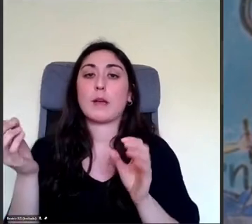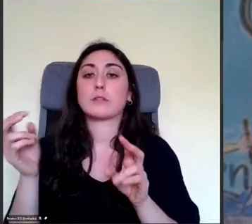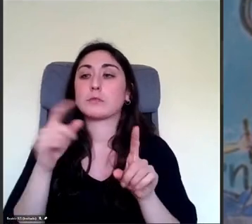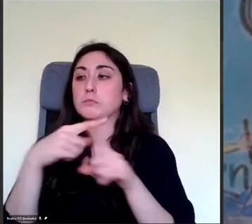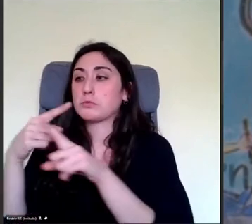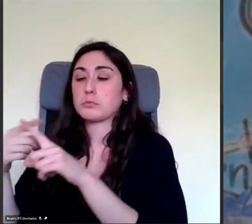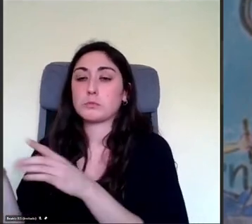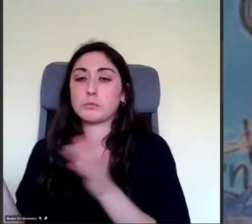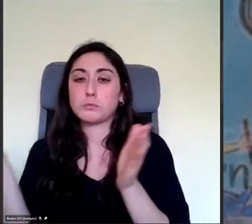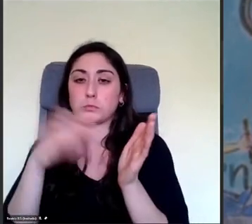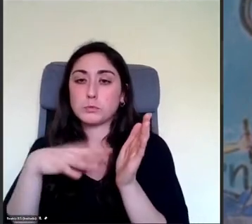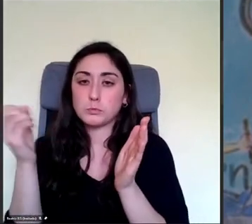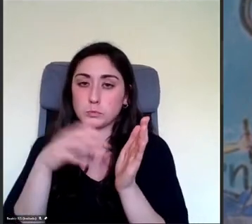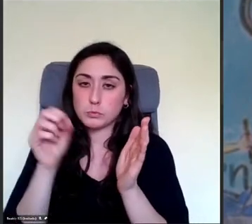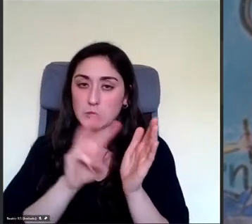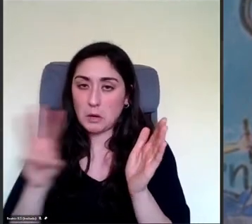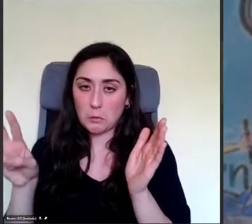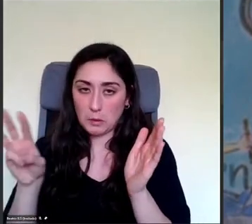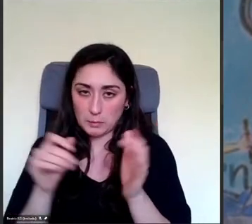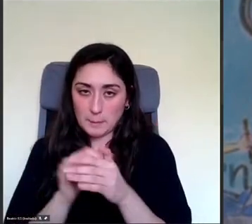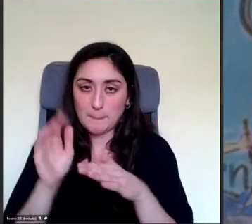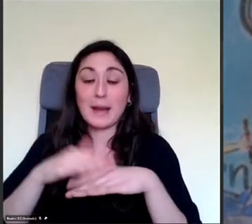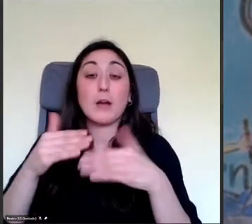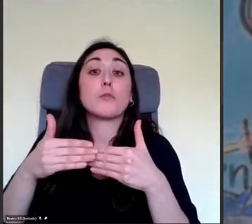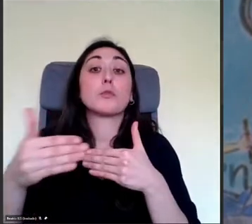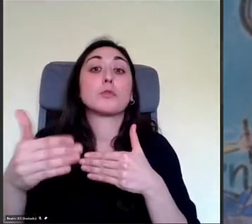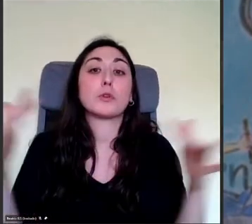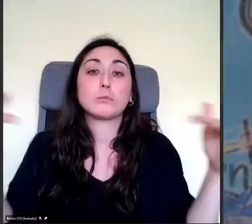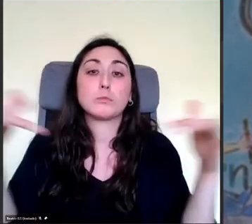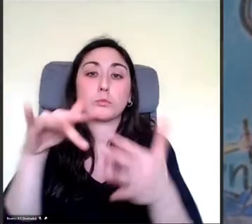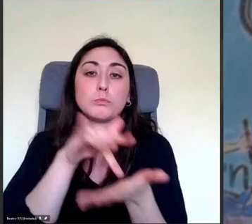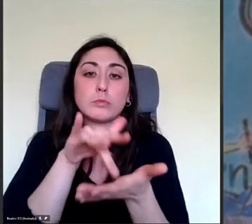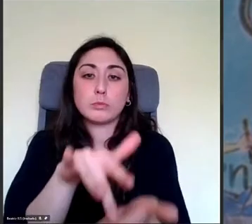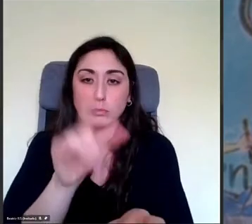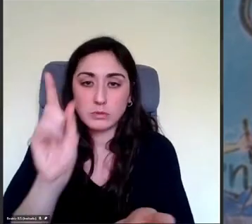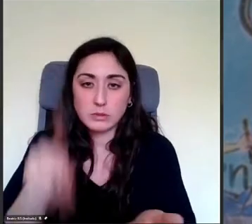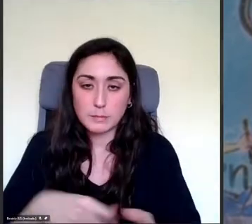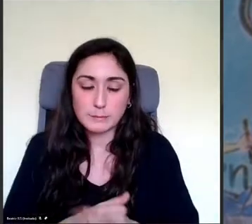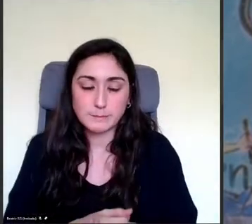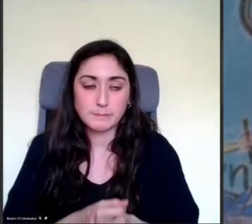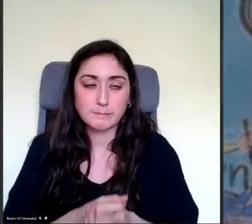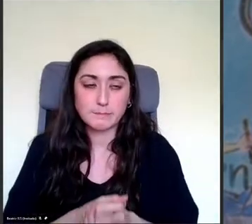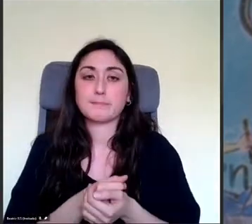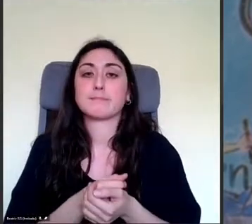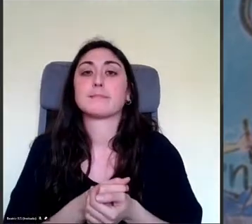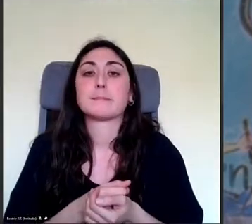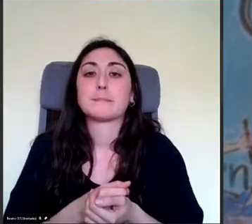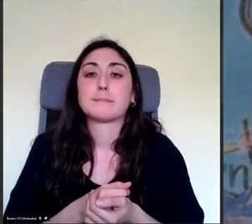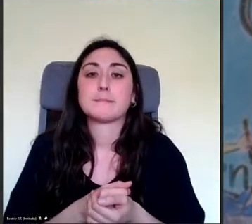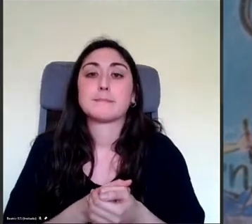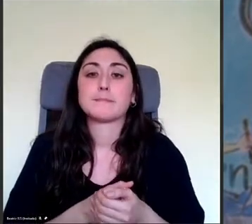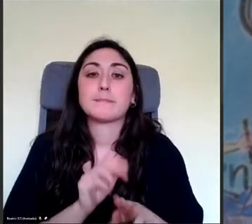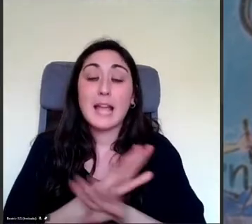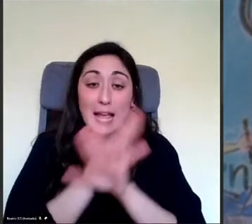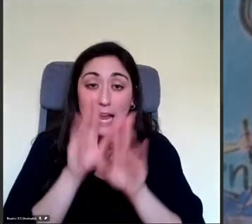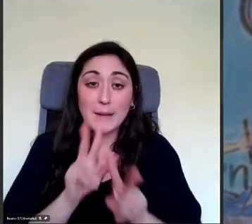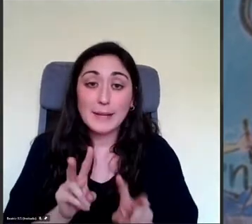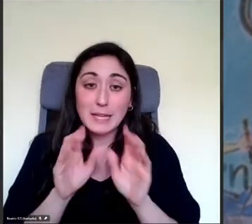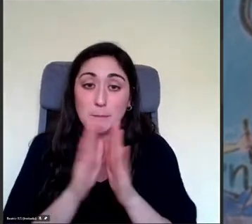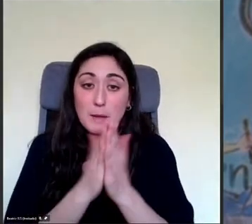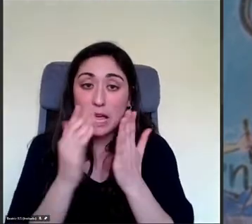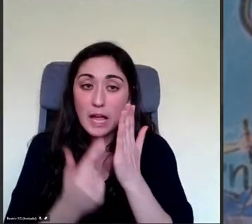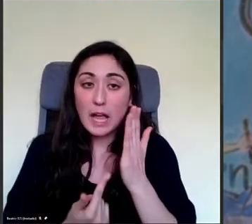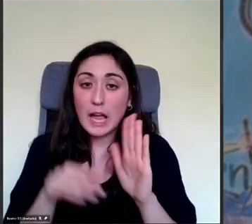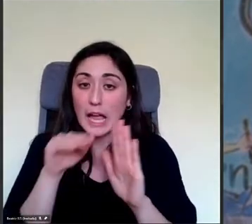a futures edicions. Perquè no acabem amb l'edició de les actes d'aquest